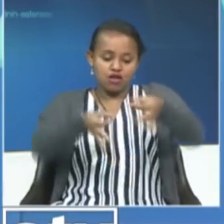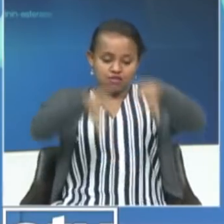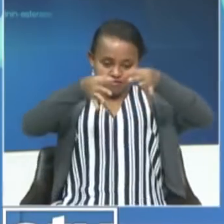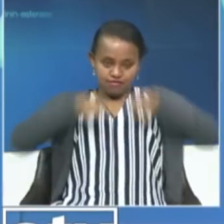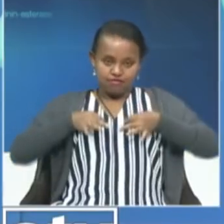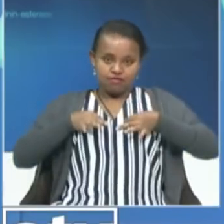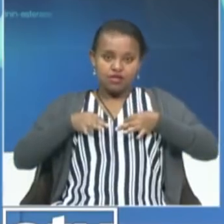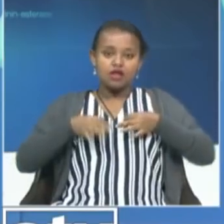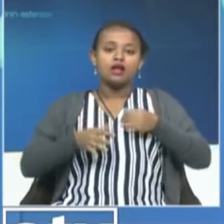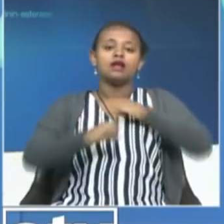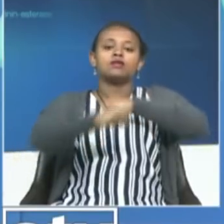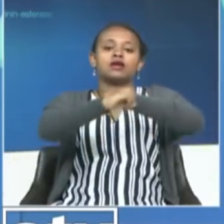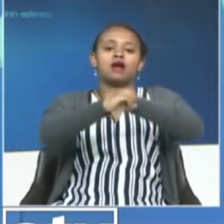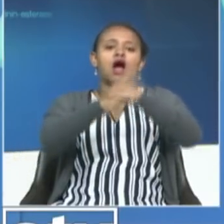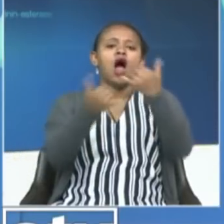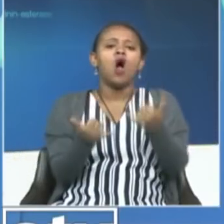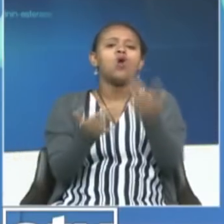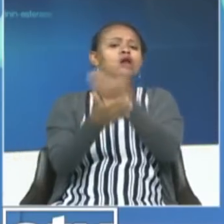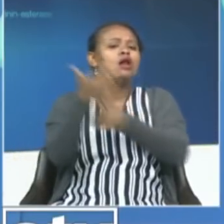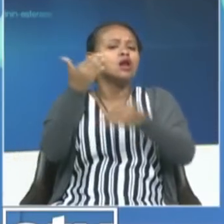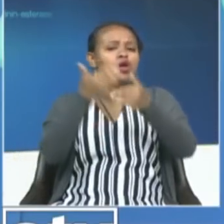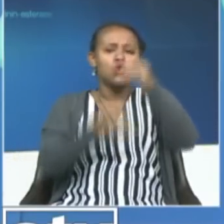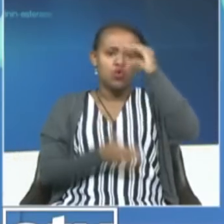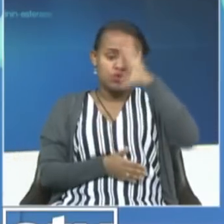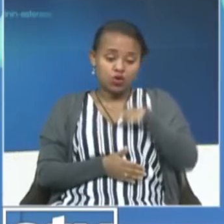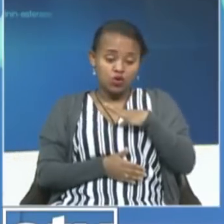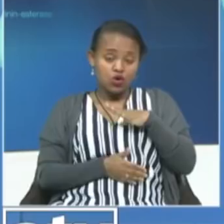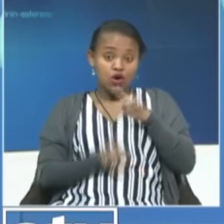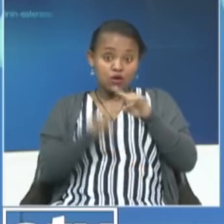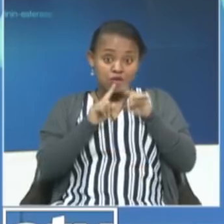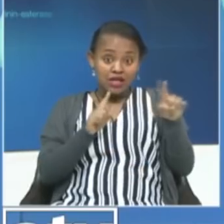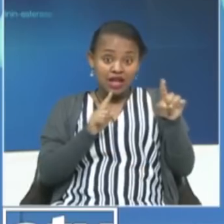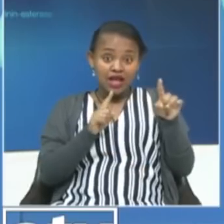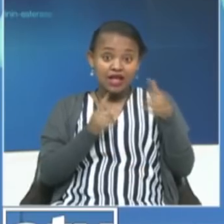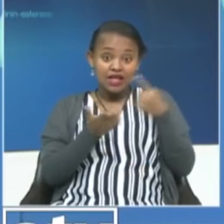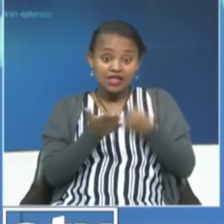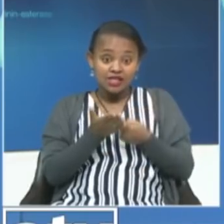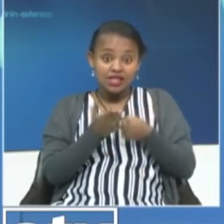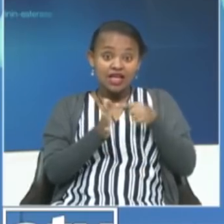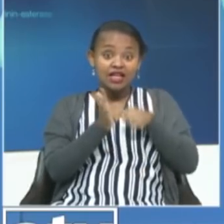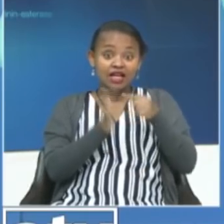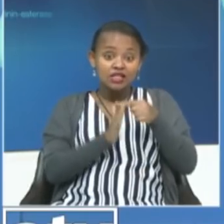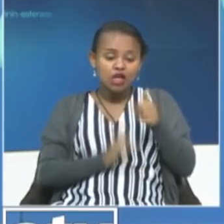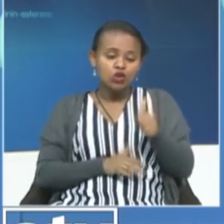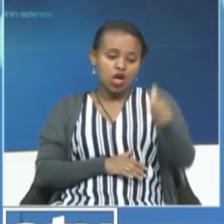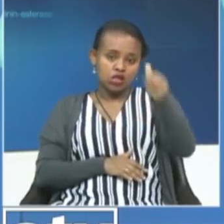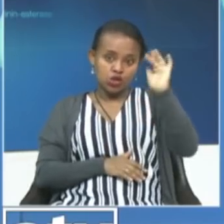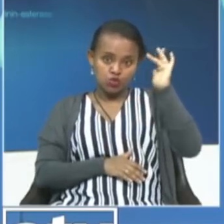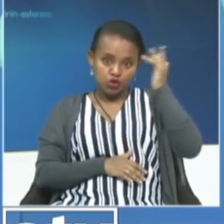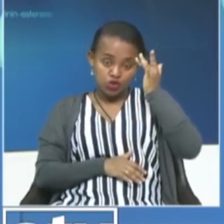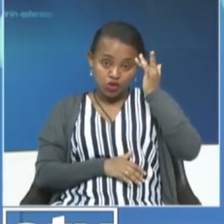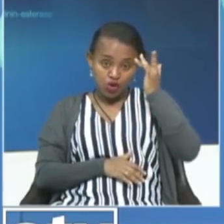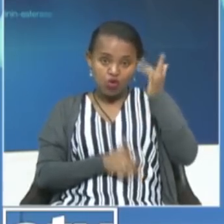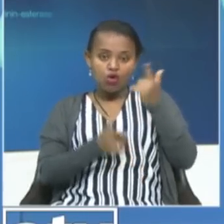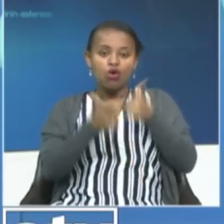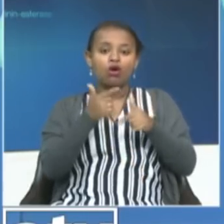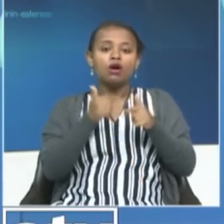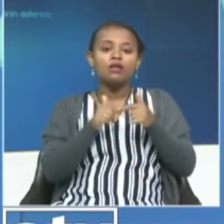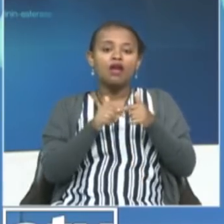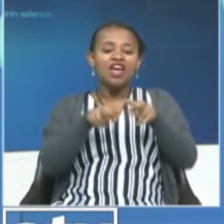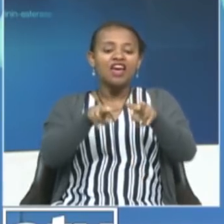ለመከላከል አሁን ላይ ለሁሉም ሰው ነው። በተለይ እነዚህ ቀድም የተቀሰናቸው ለራሳቸው በሽታው ከመጣ ይከፋ